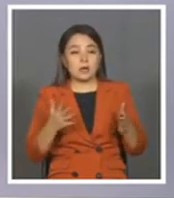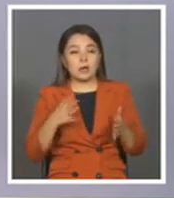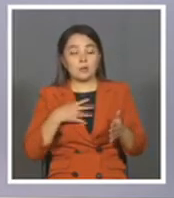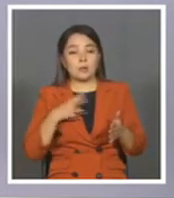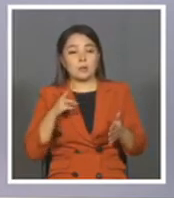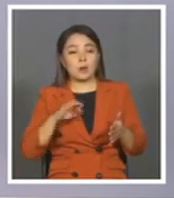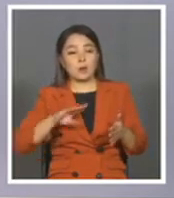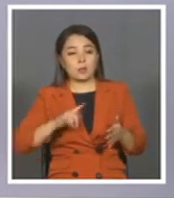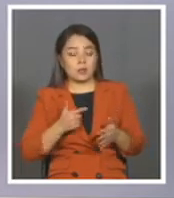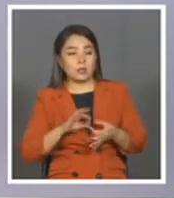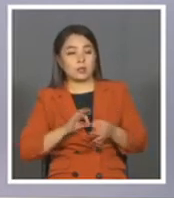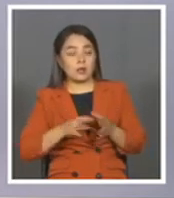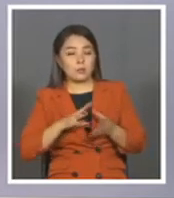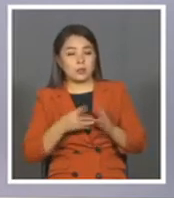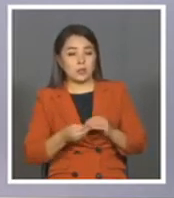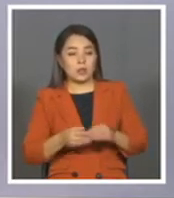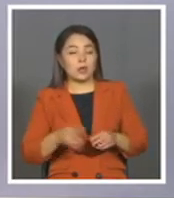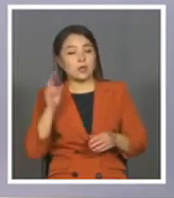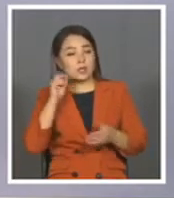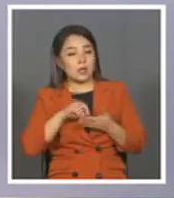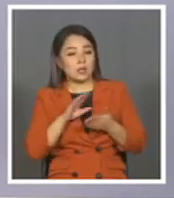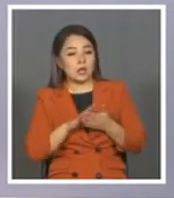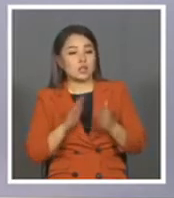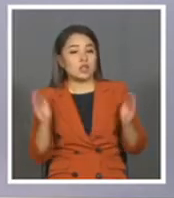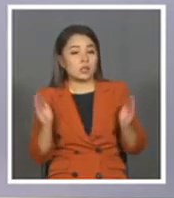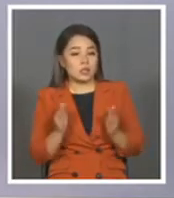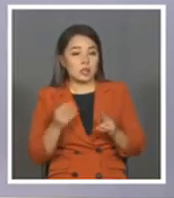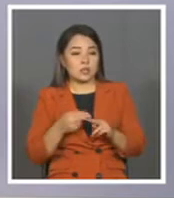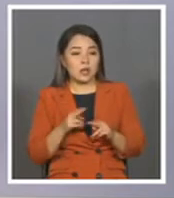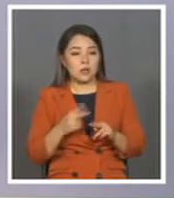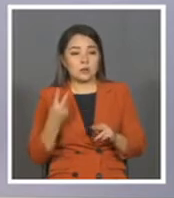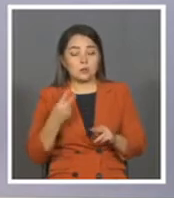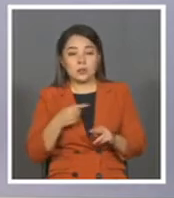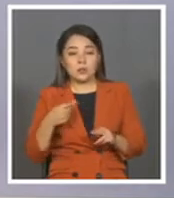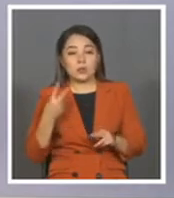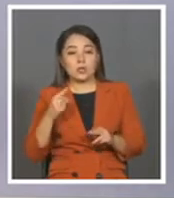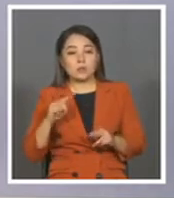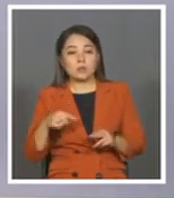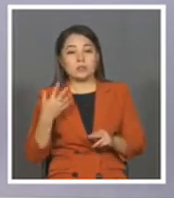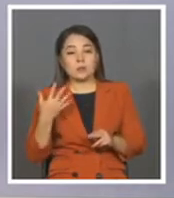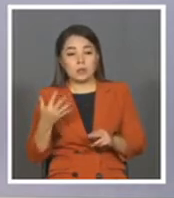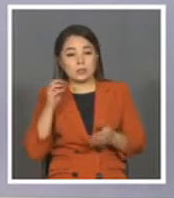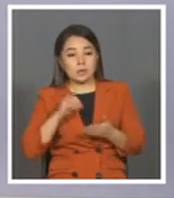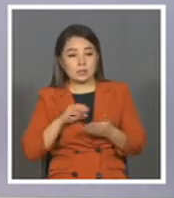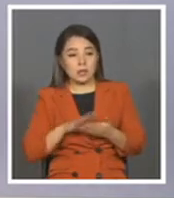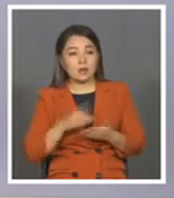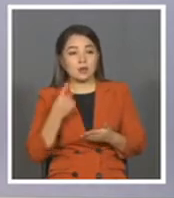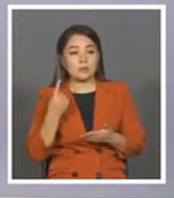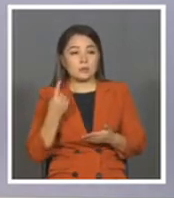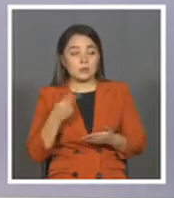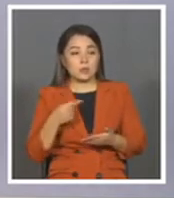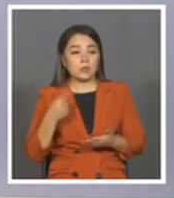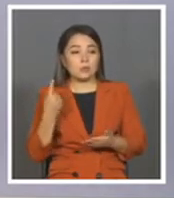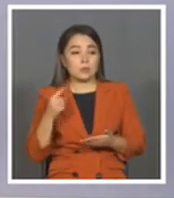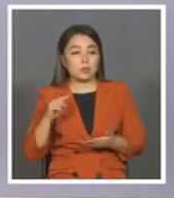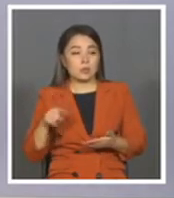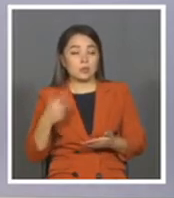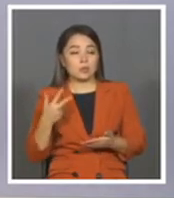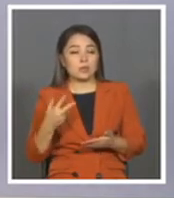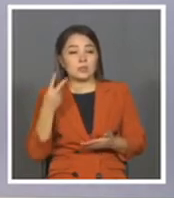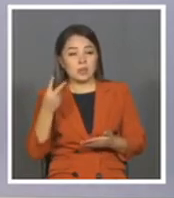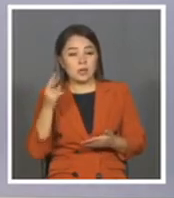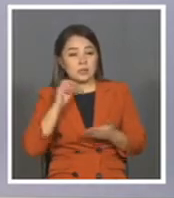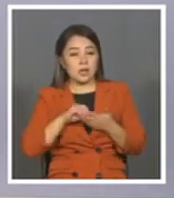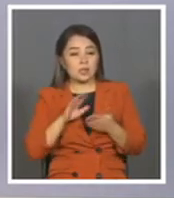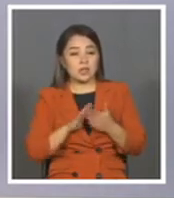үлкен, сол сан кіші. Демек бұл жерде минус 2,5 саны минус 1,3 санынан кіші болады екен.